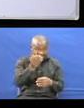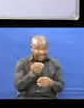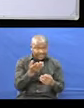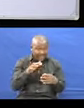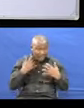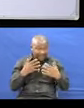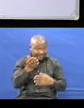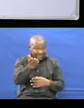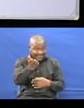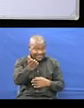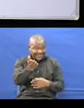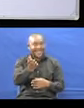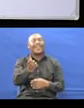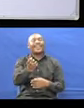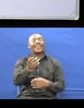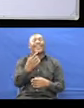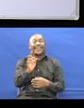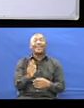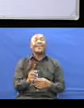ya mkate. Napenda mikate nyinyi?